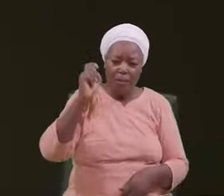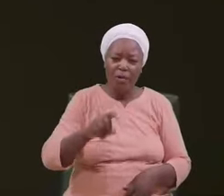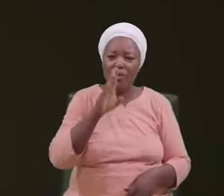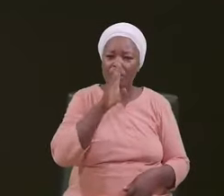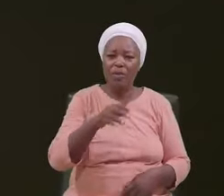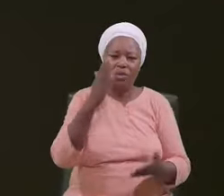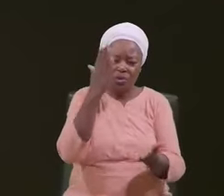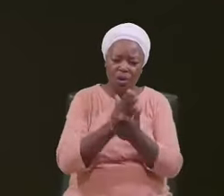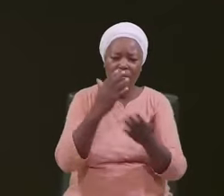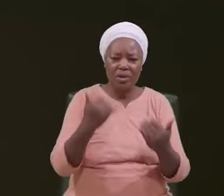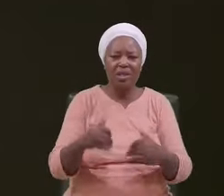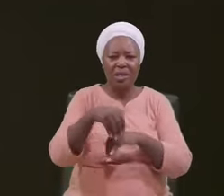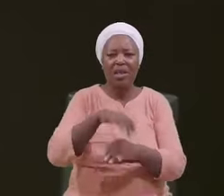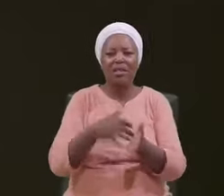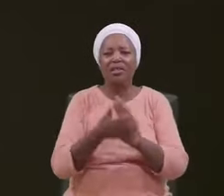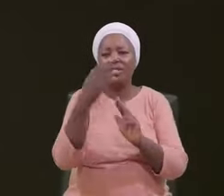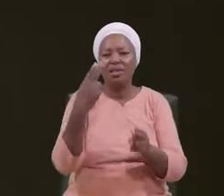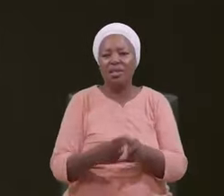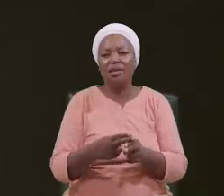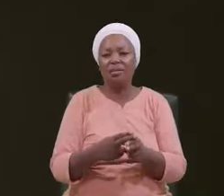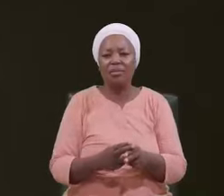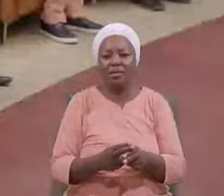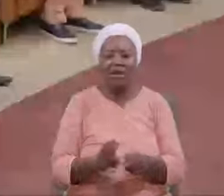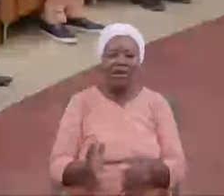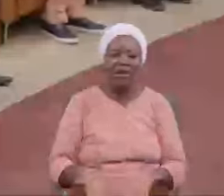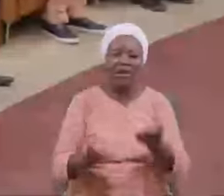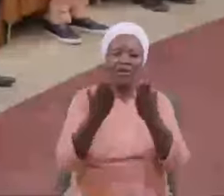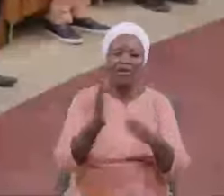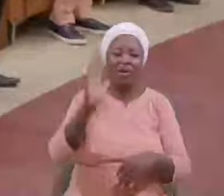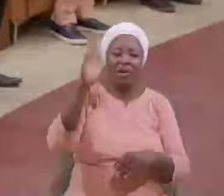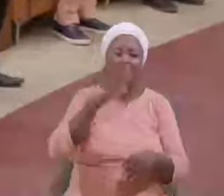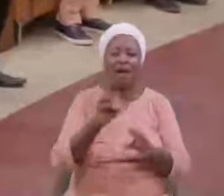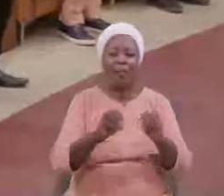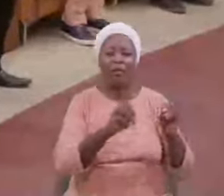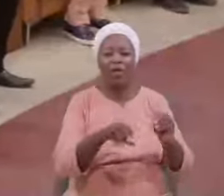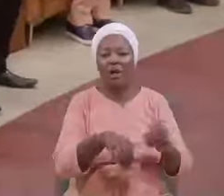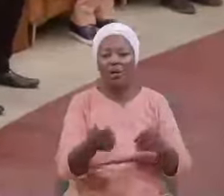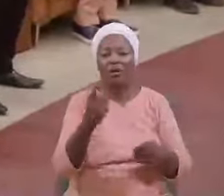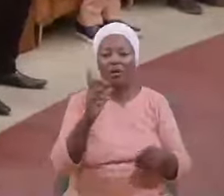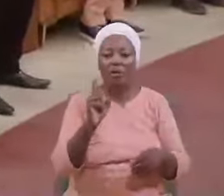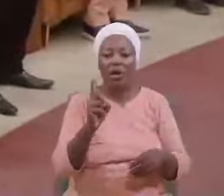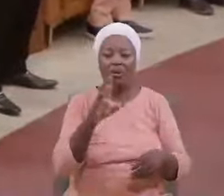soir. Vous levez la main. Vous imposez la main là où vous avez le mal.